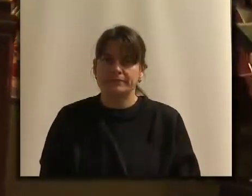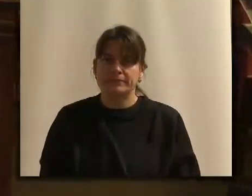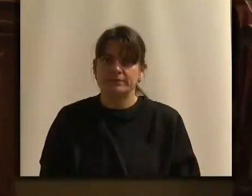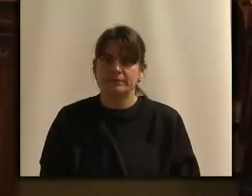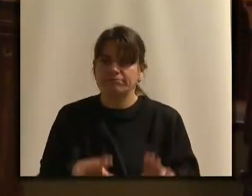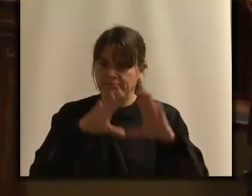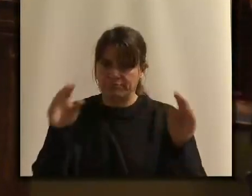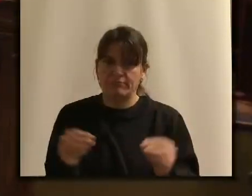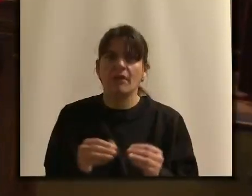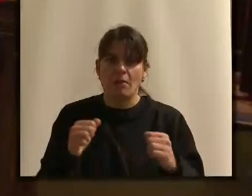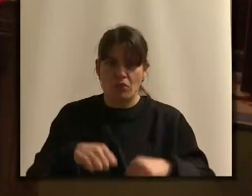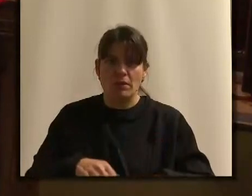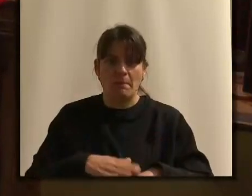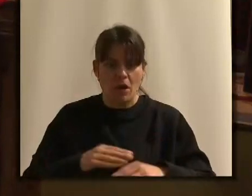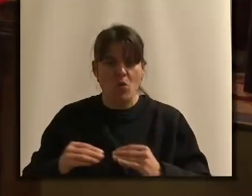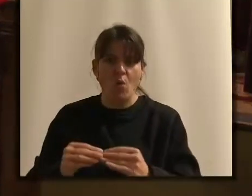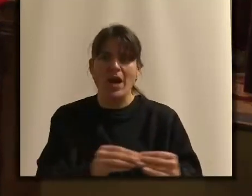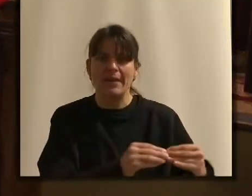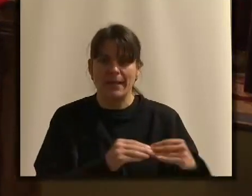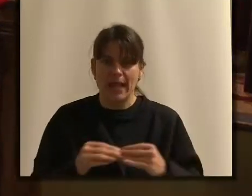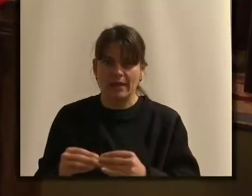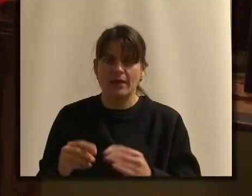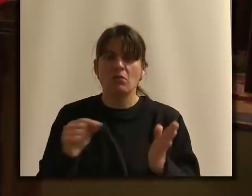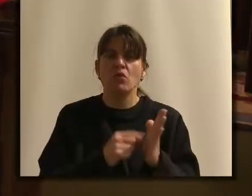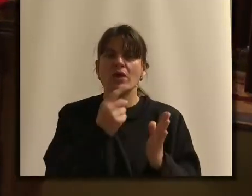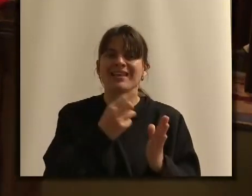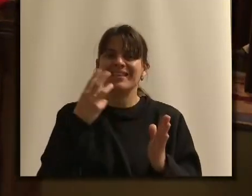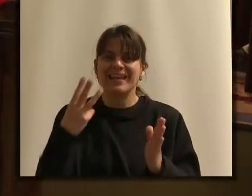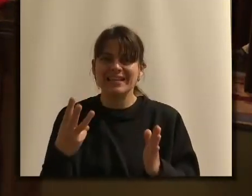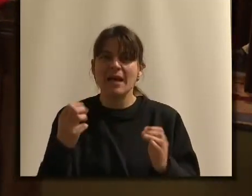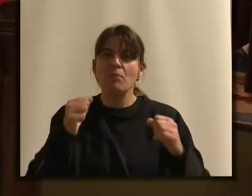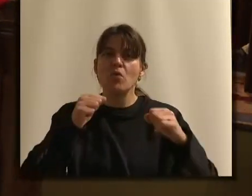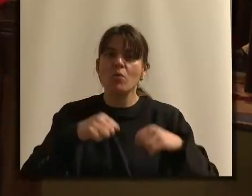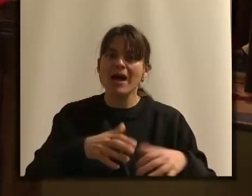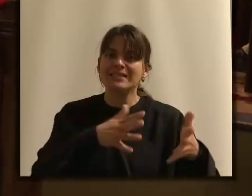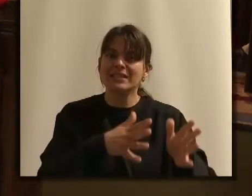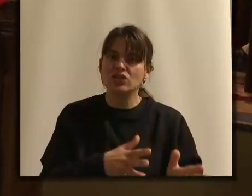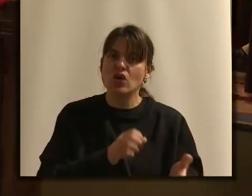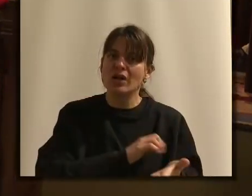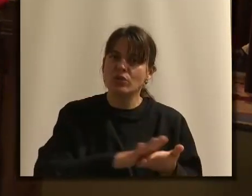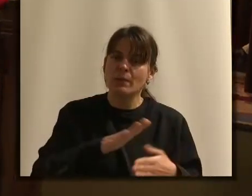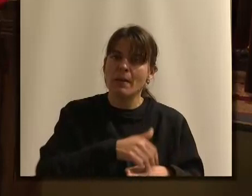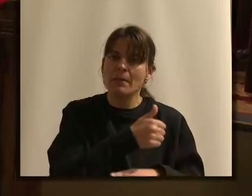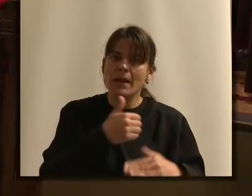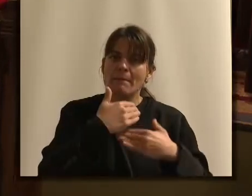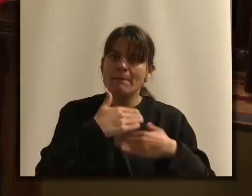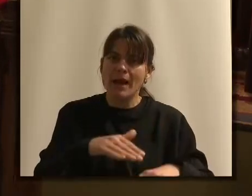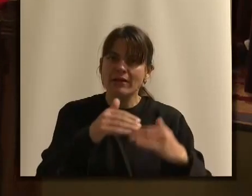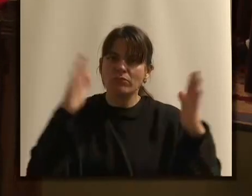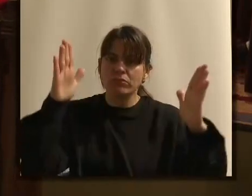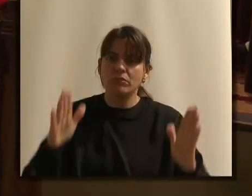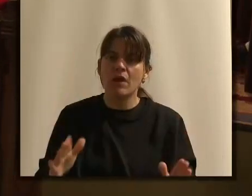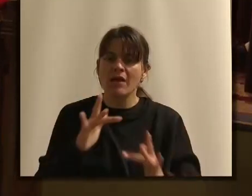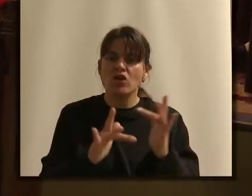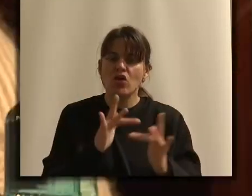Ens queda aprovat per unanimitat. Punt 13, aprovar la cessió gratuïta d'ús temporal de la primera planta de l'immoble anomenat Escola